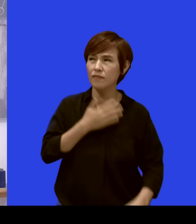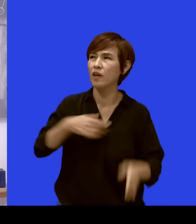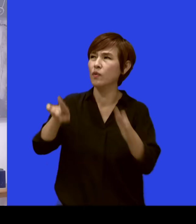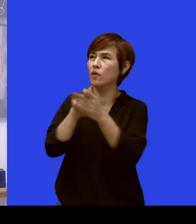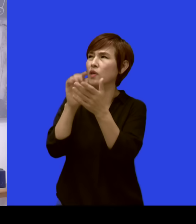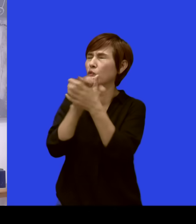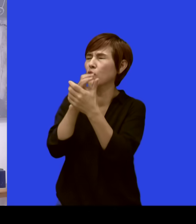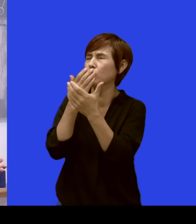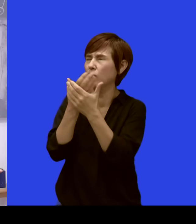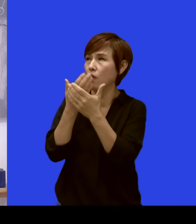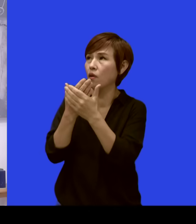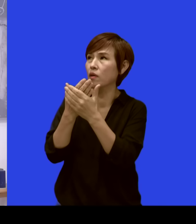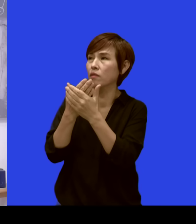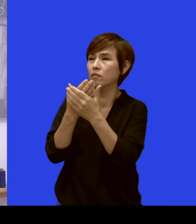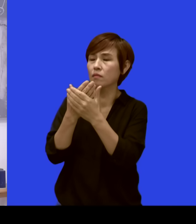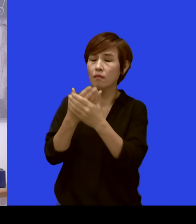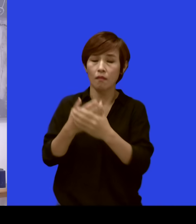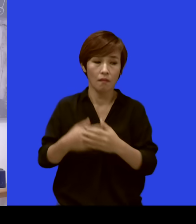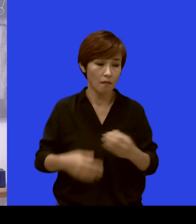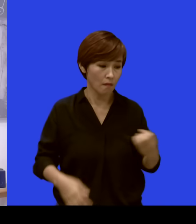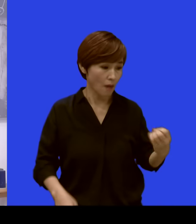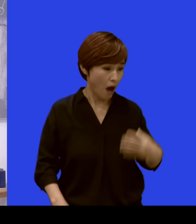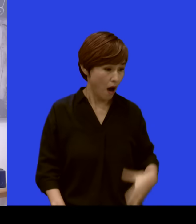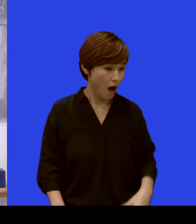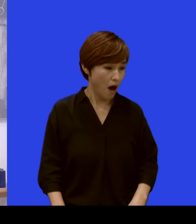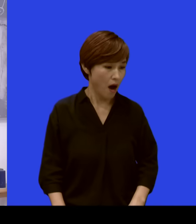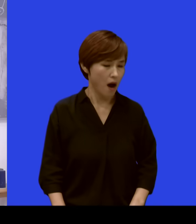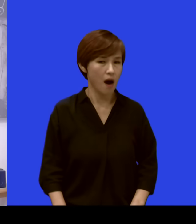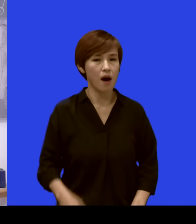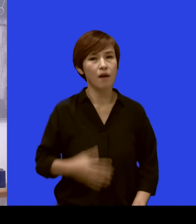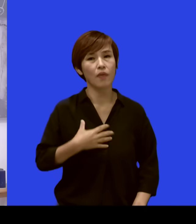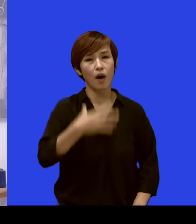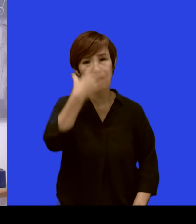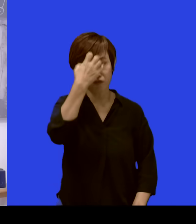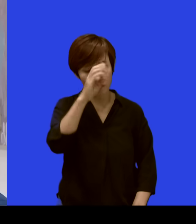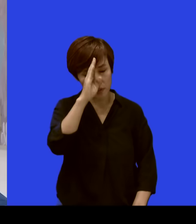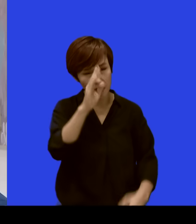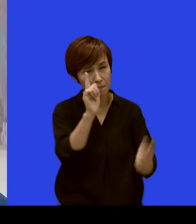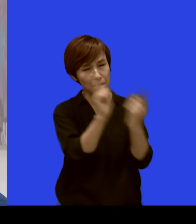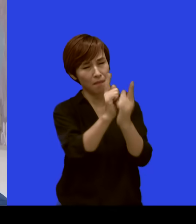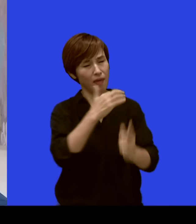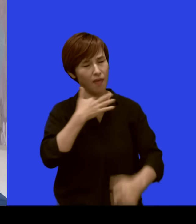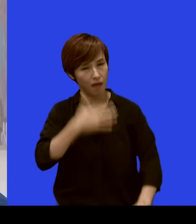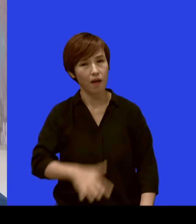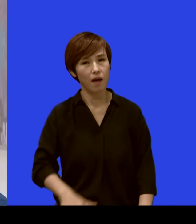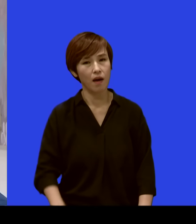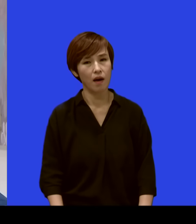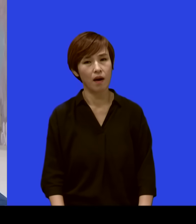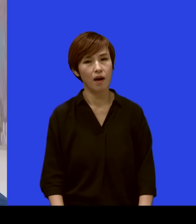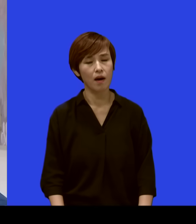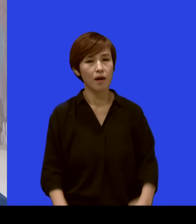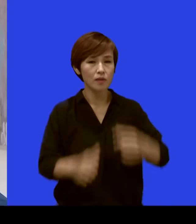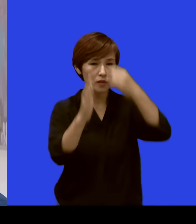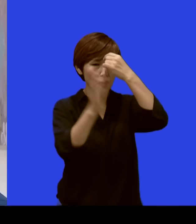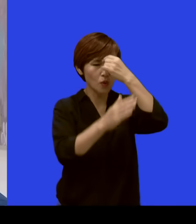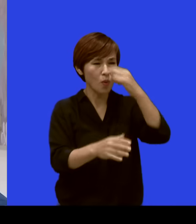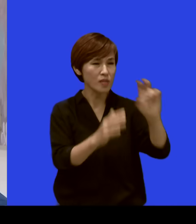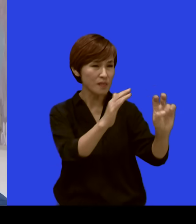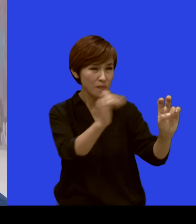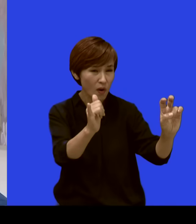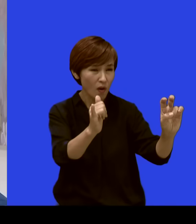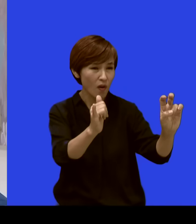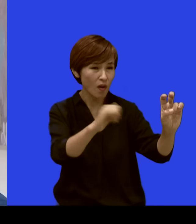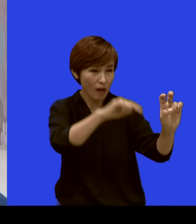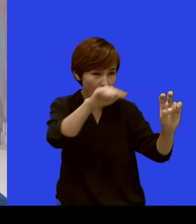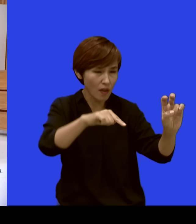이번 주에 이제 저는 한 번도 우울증 환자를 만나본 적이 없었어요. 그 전까지. 근데 뭐 20명도 안 되는 교회에 우울증 환자가